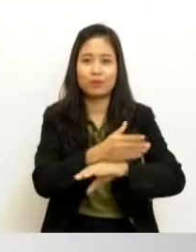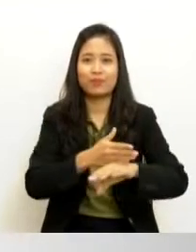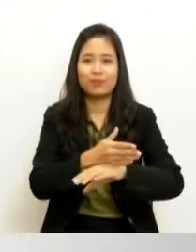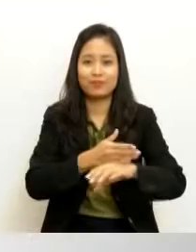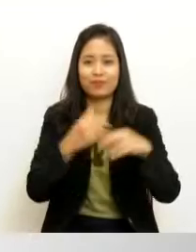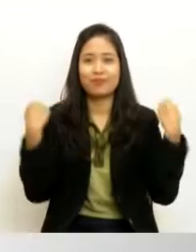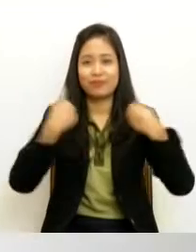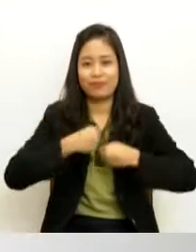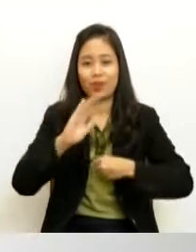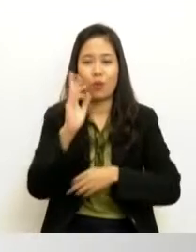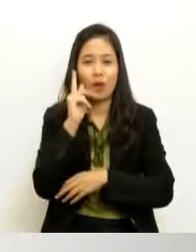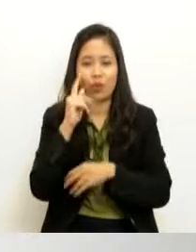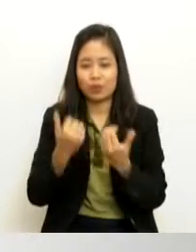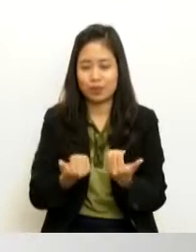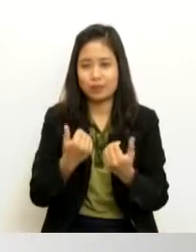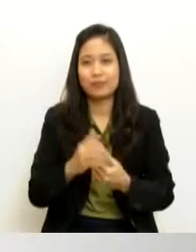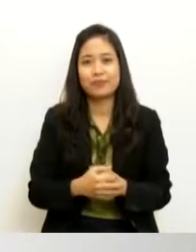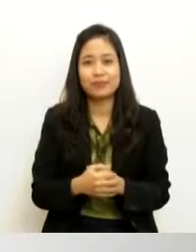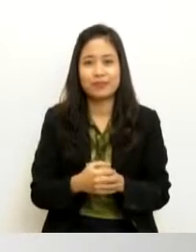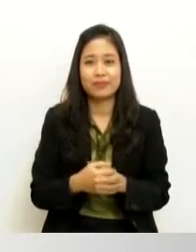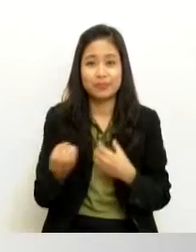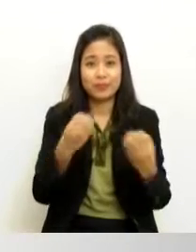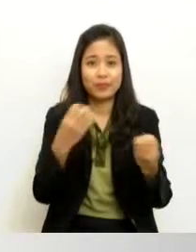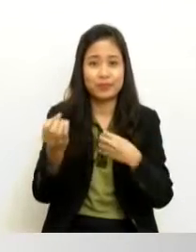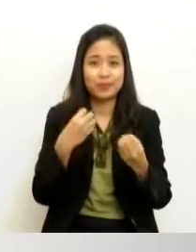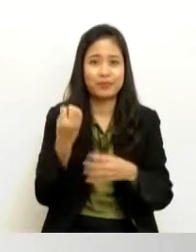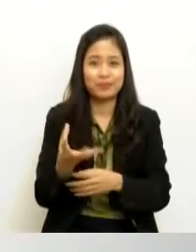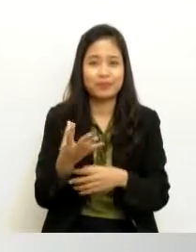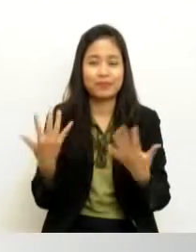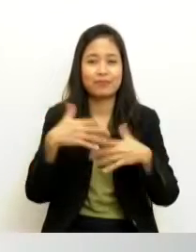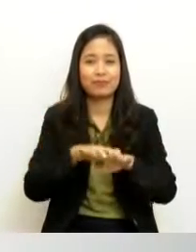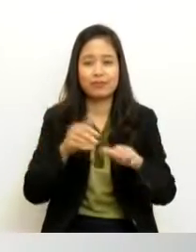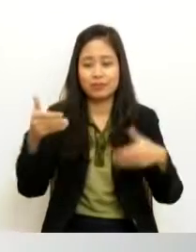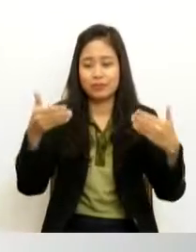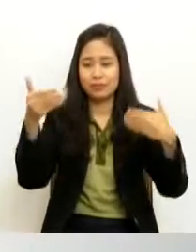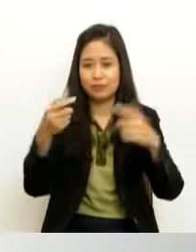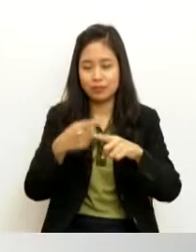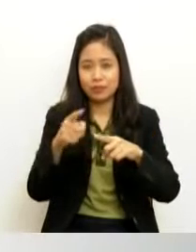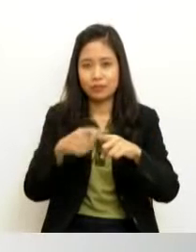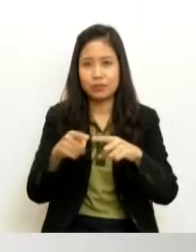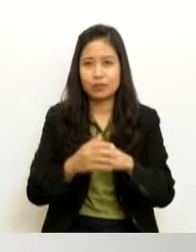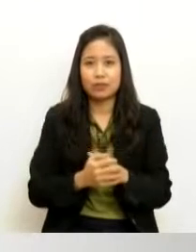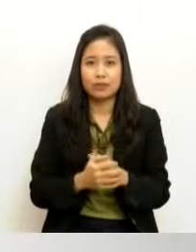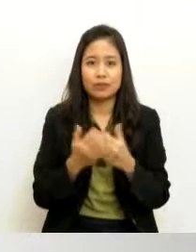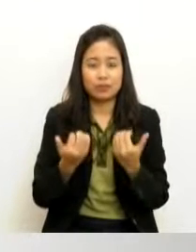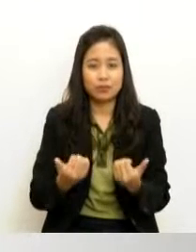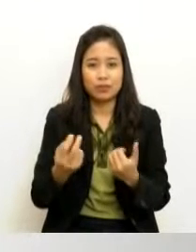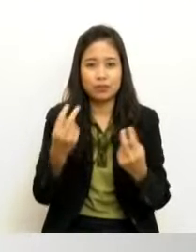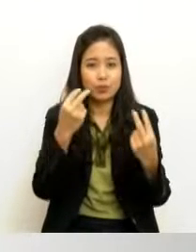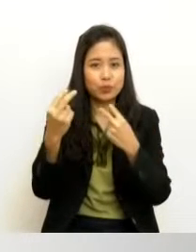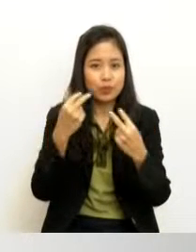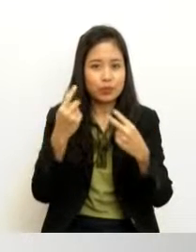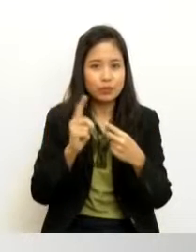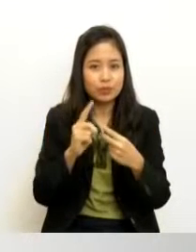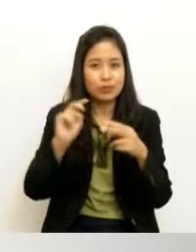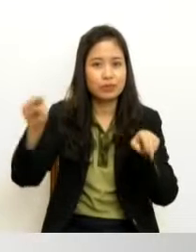ปทของเราด้วยนะคะยังไงก็ส่งกันเข้ามาเยอะสำหรับการร่วมกิจกรรมทั้งการถ่ายภาพเซลฟี่การรับชมรายการแล้วก็คลิป